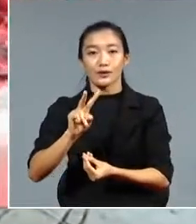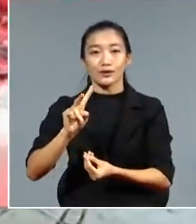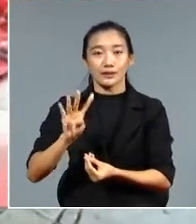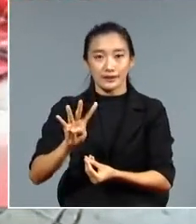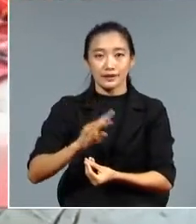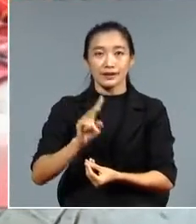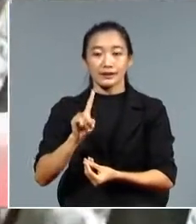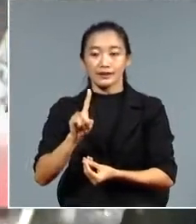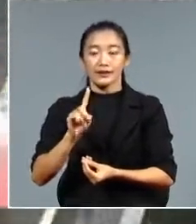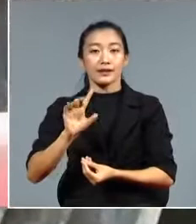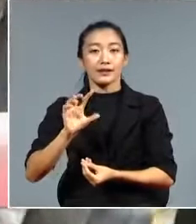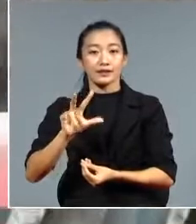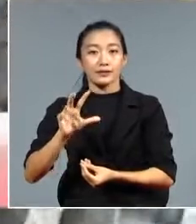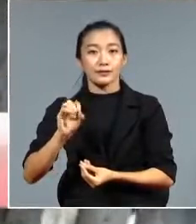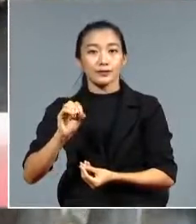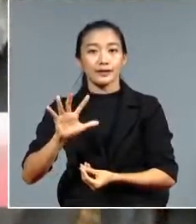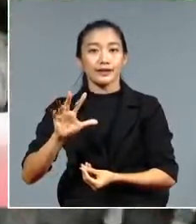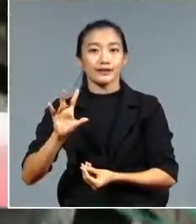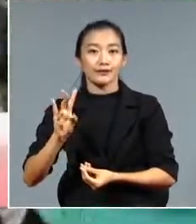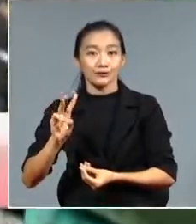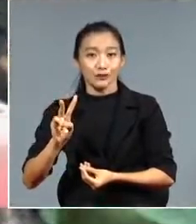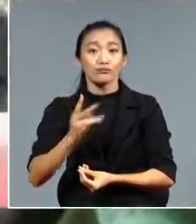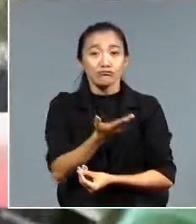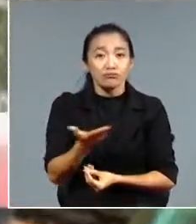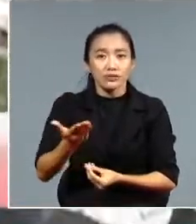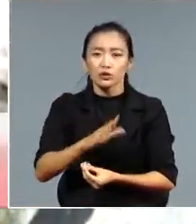020-324-130572เอามือถือถ่ายไว้ได้นะครับ ค่ะ